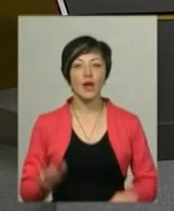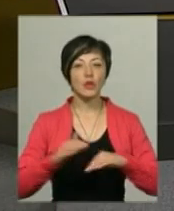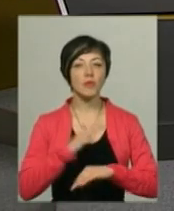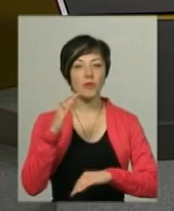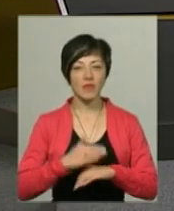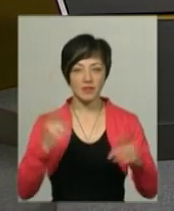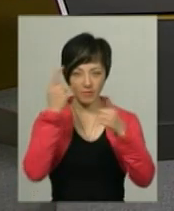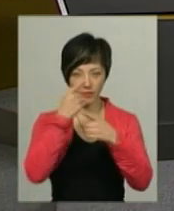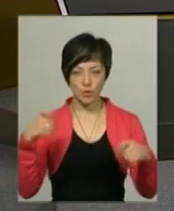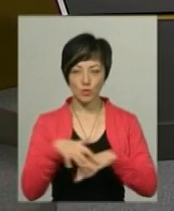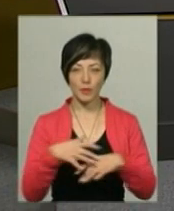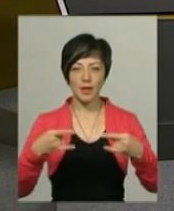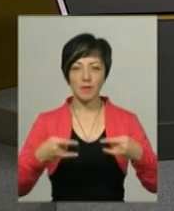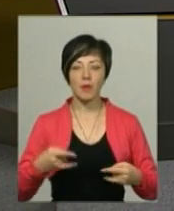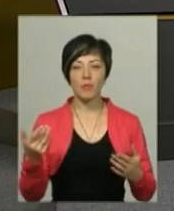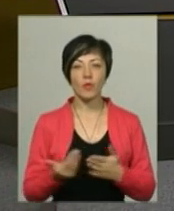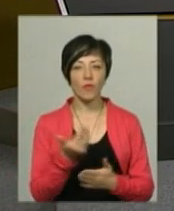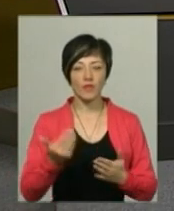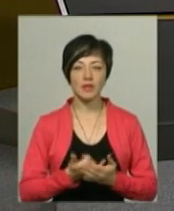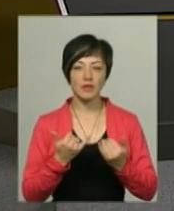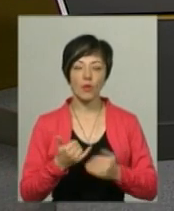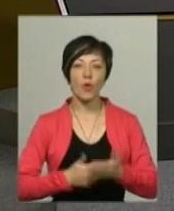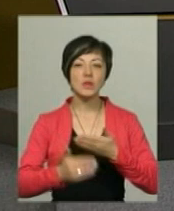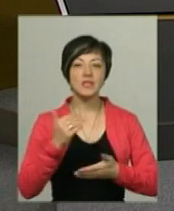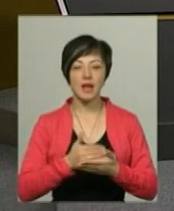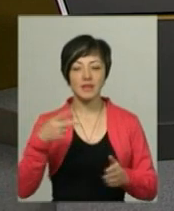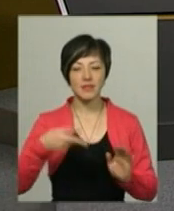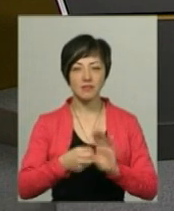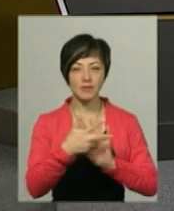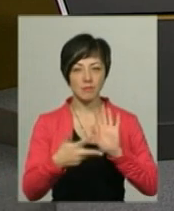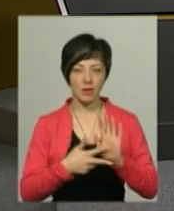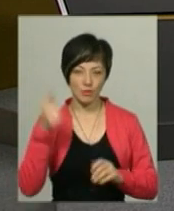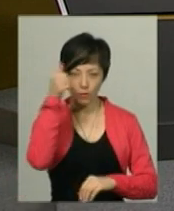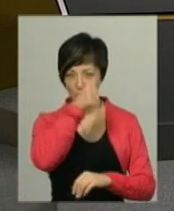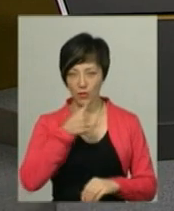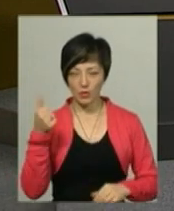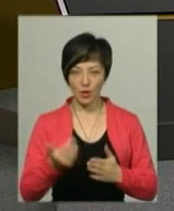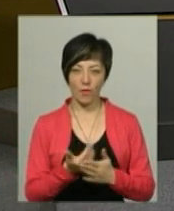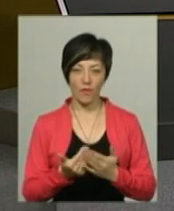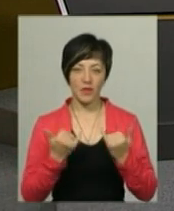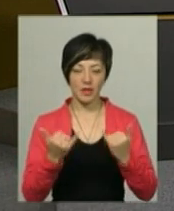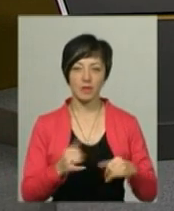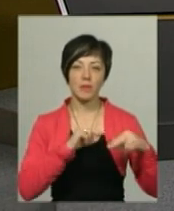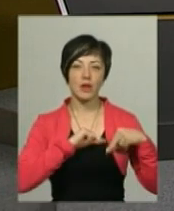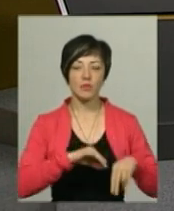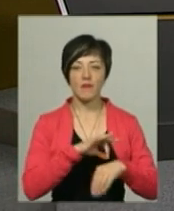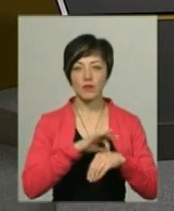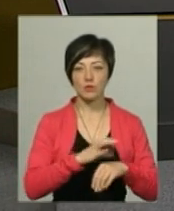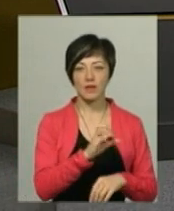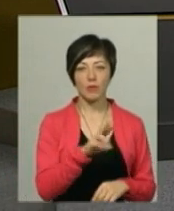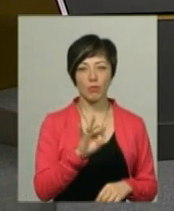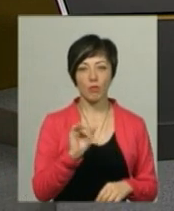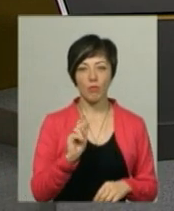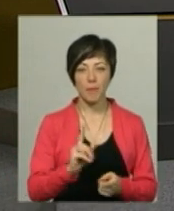Доброго вечора. В ефірі Суспільного телебачення «Поділля Центр». Останній у 2018 році випуск новин. В студії Світлана Поробок,